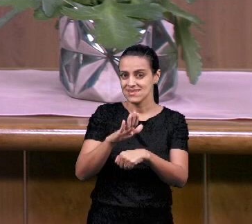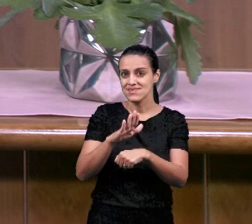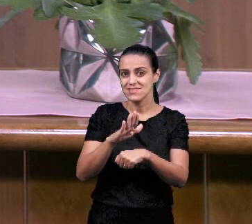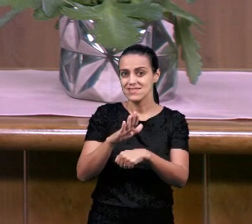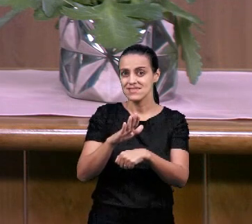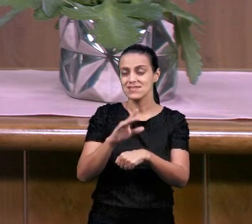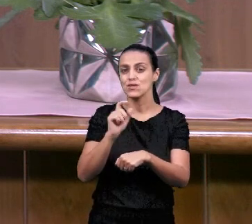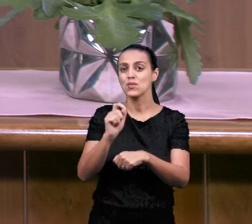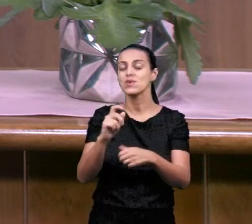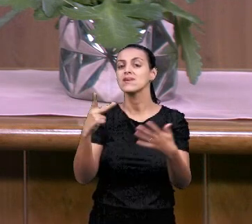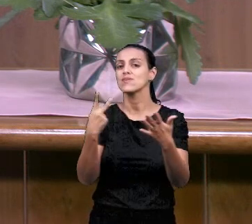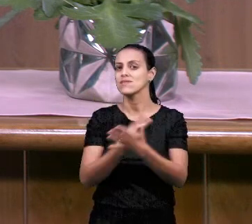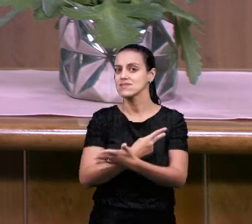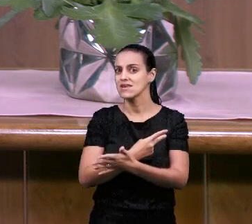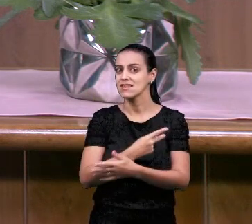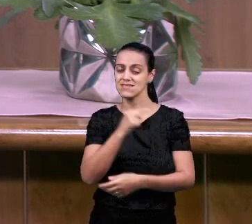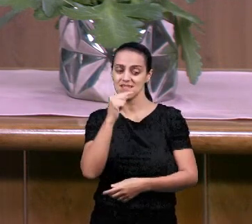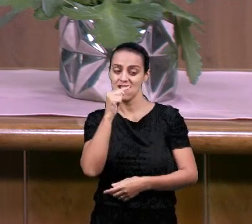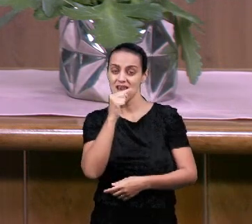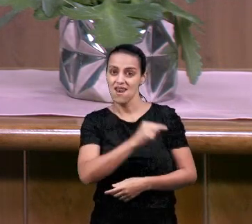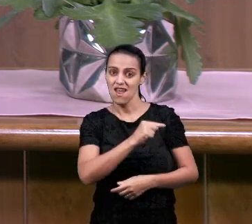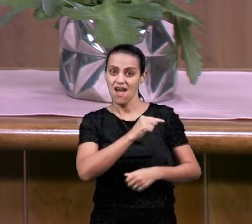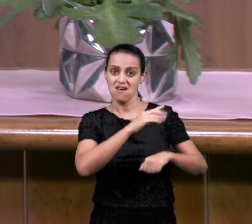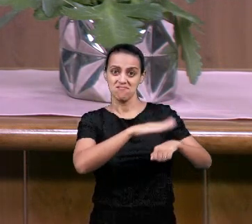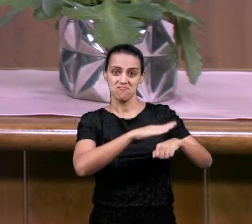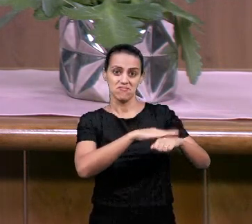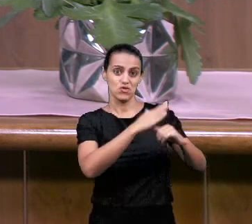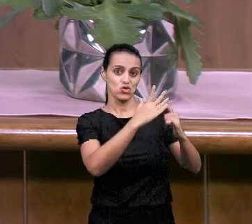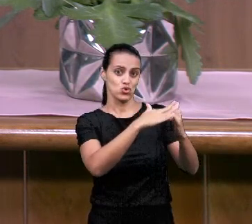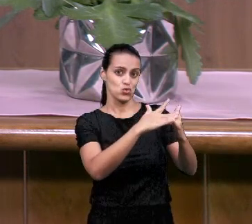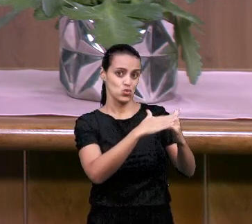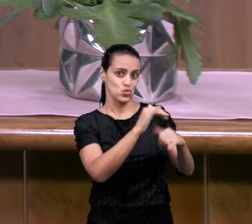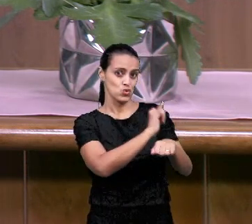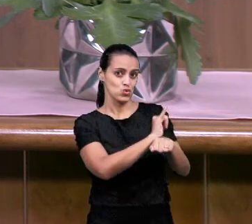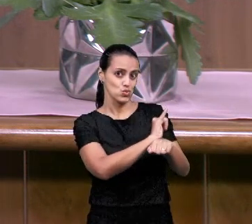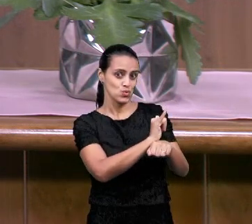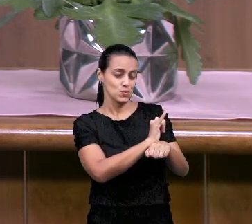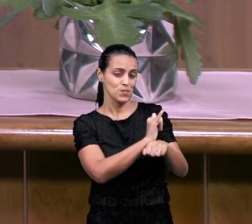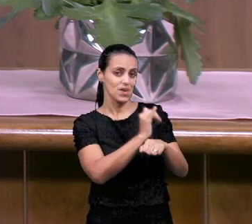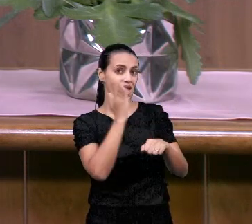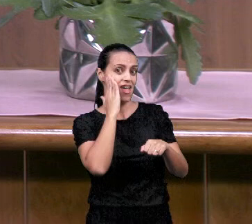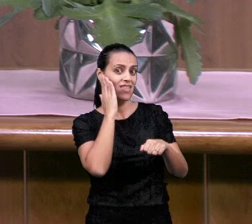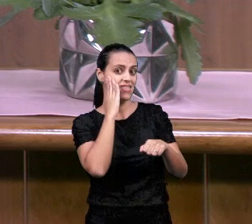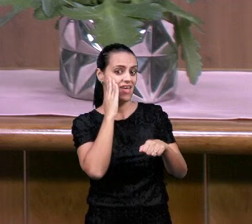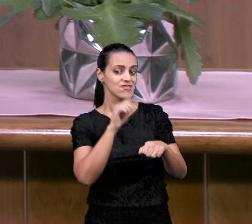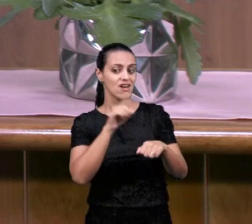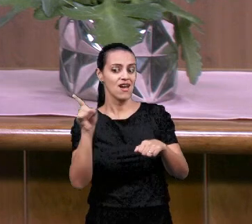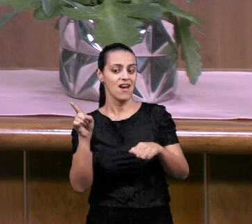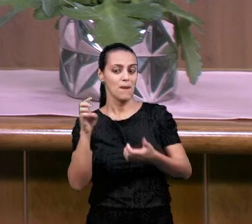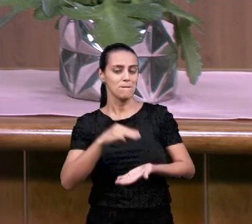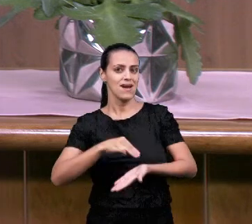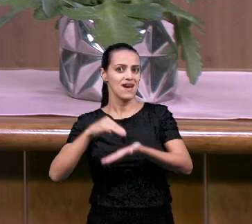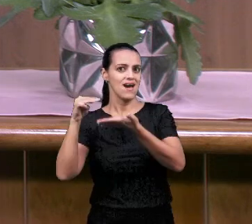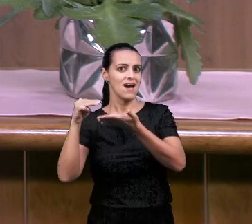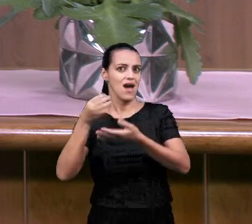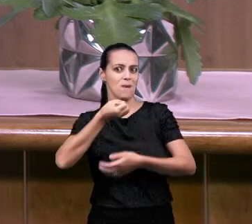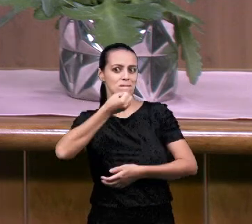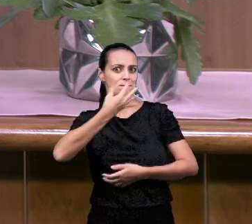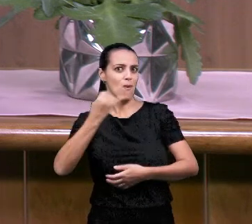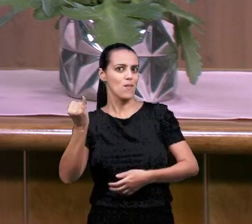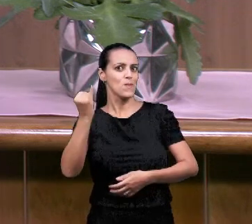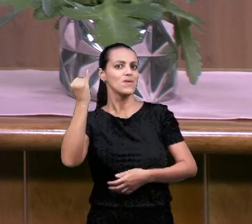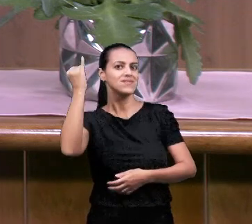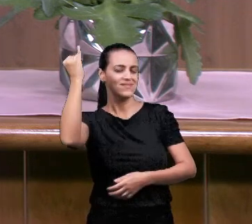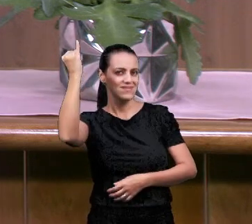la plateforme YouTube va comprendre que ce canal, c'est un canal important. C'est un